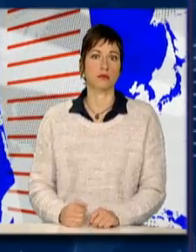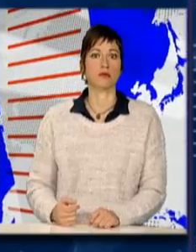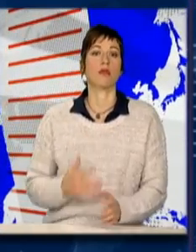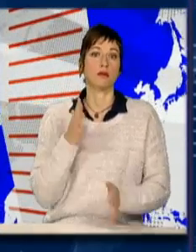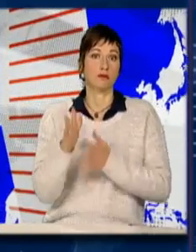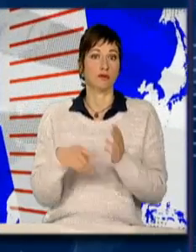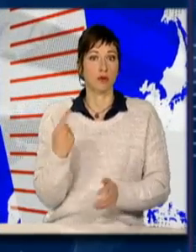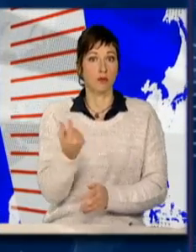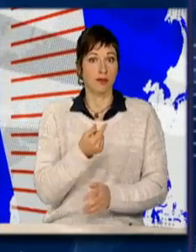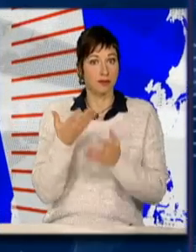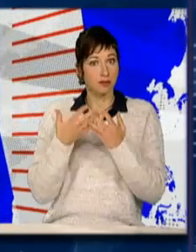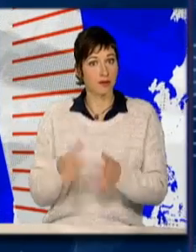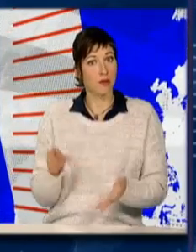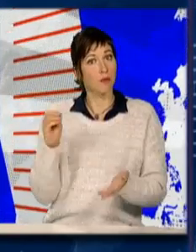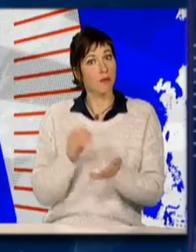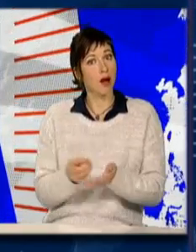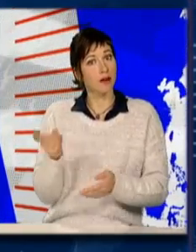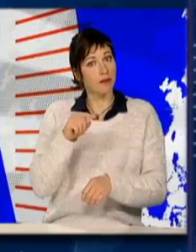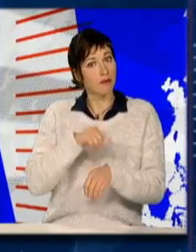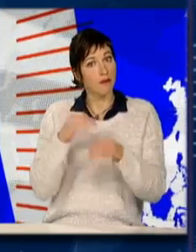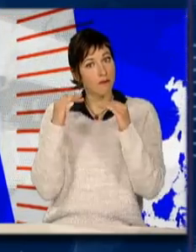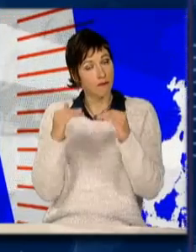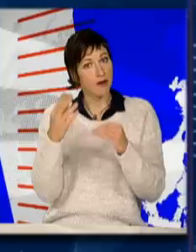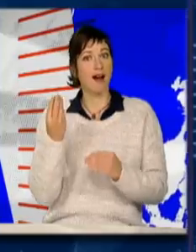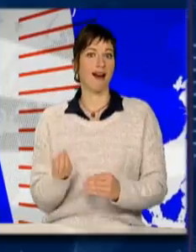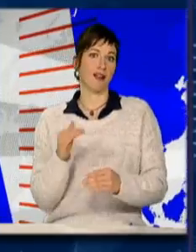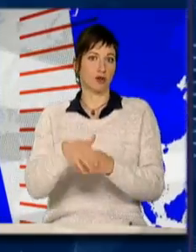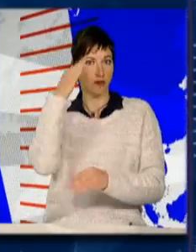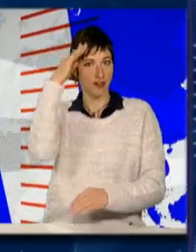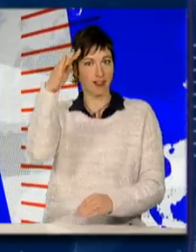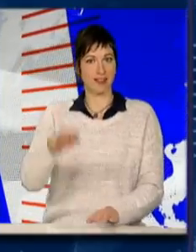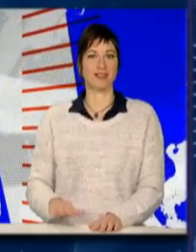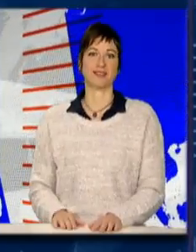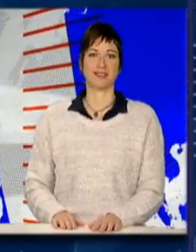Αυτό ήταν, κυρίες και κύριοι, το δελτίο ειδήσεων στη Δημοτική Γλώσσα. Εμείς θα είμαστε μαζί σας αύριο την ίδια ώρα. Καλό σας βράδυ.